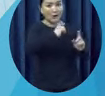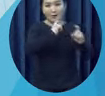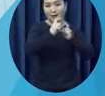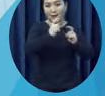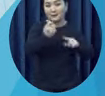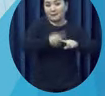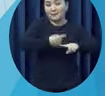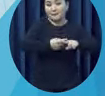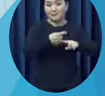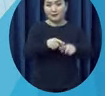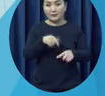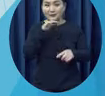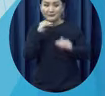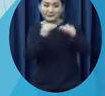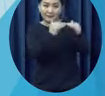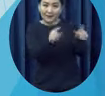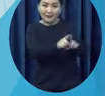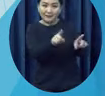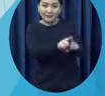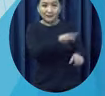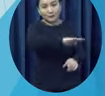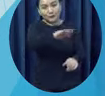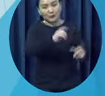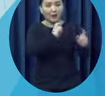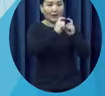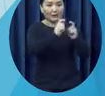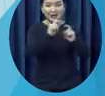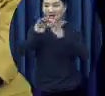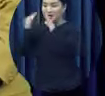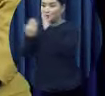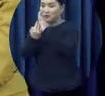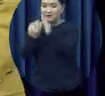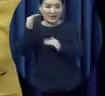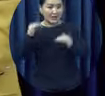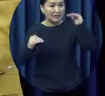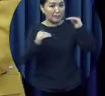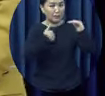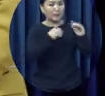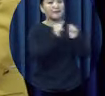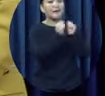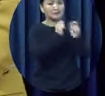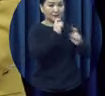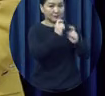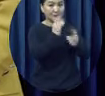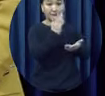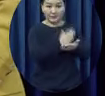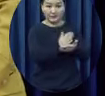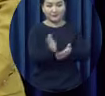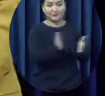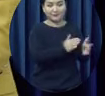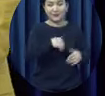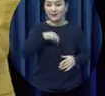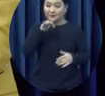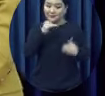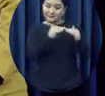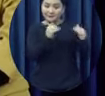байдал нэмэгдэн мөн үе тэнгийнхэнтэйгээ харилцаа бол гэр бүлээс илүү дээгүүр тавигдах хандлага ажиглагддаг. Тэгээд мөн одоо үе